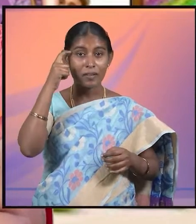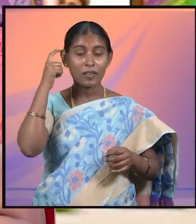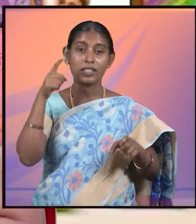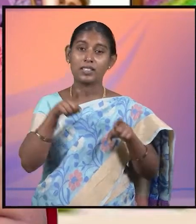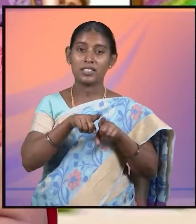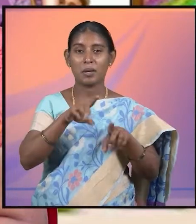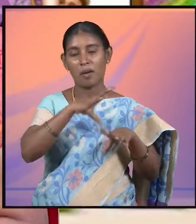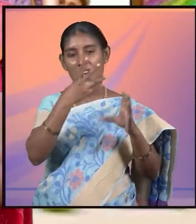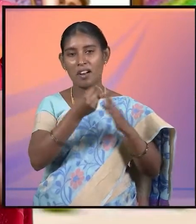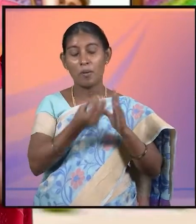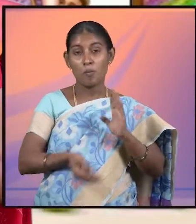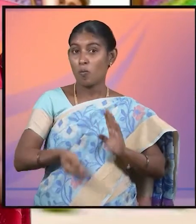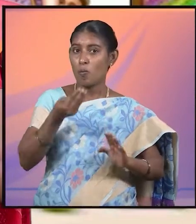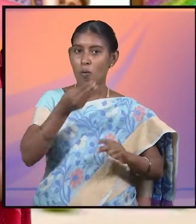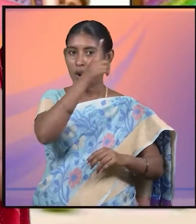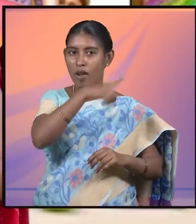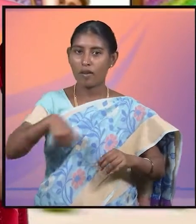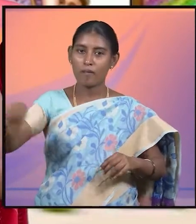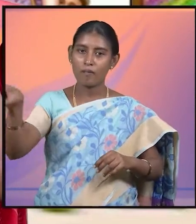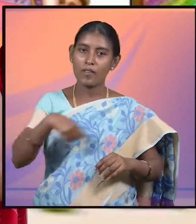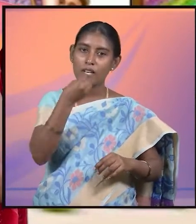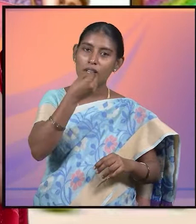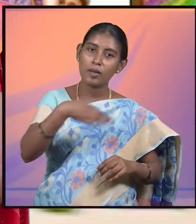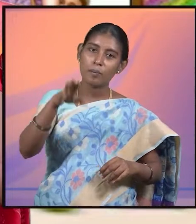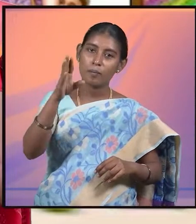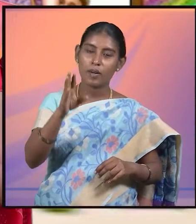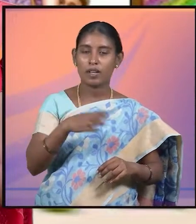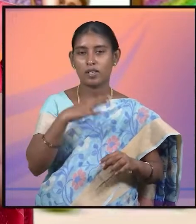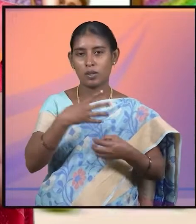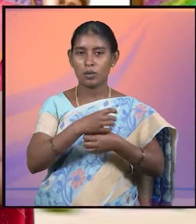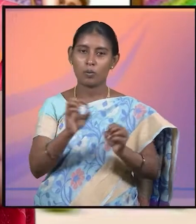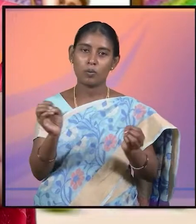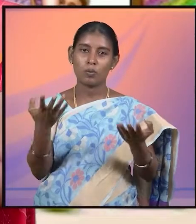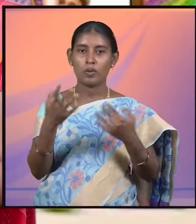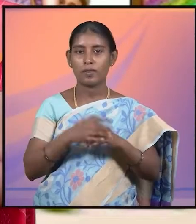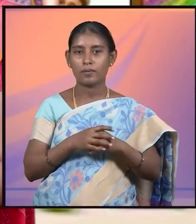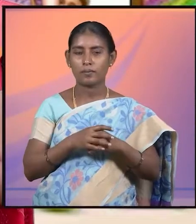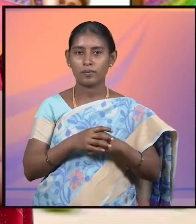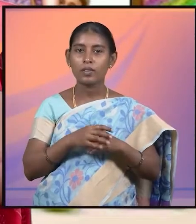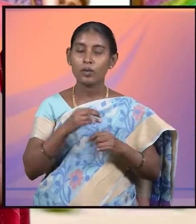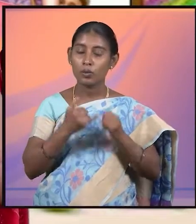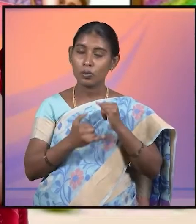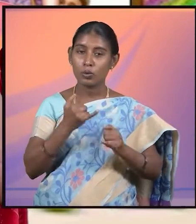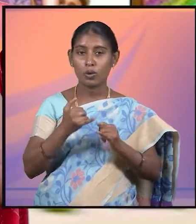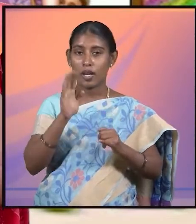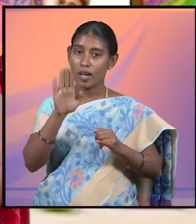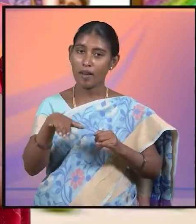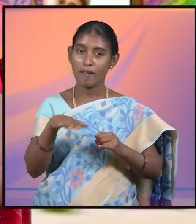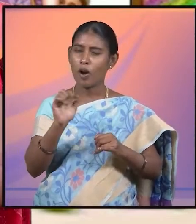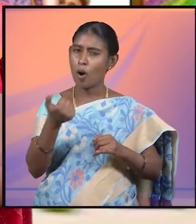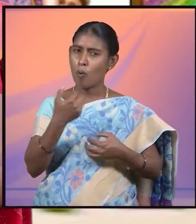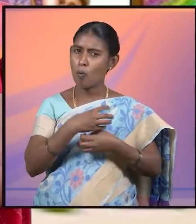அதிகமாக நிகழ்த்தப்படுகின்றது. வில்லுப்பாட்டு எவ்வாறு உருவானது என்பதற்கு சுவையான செவிவழி கதை